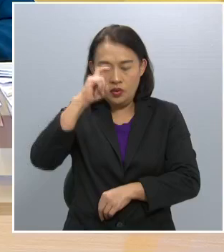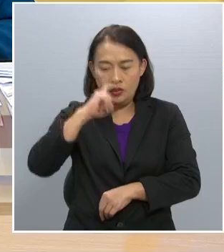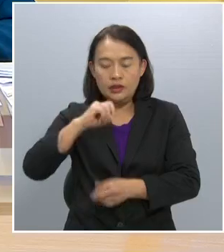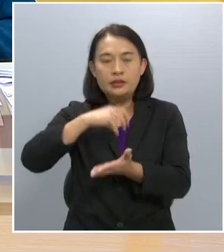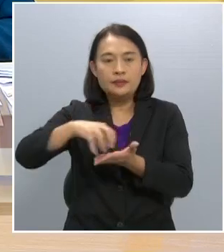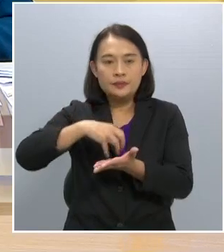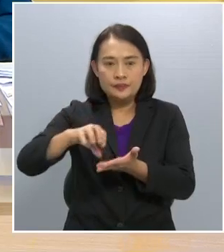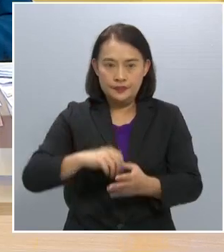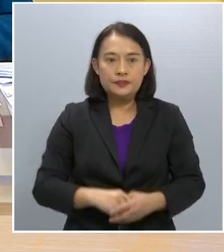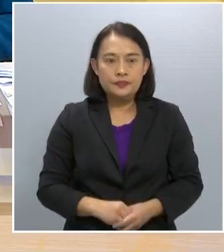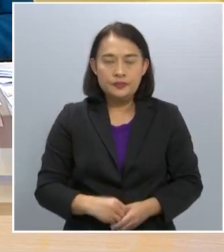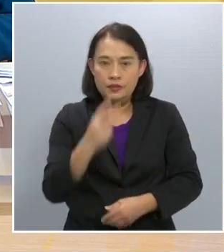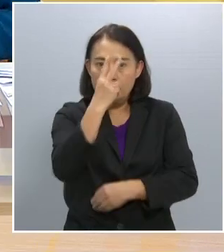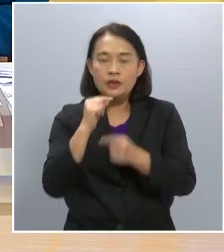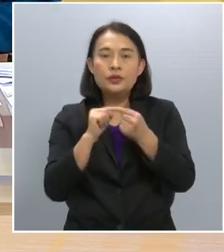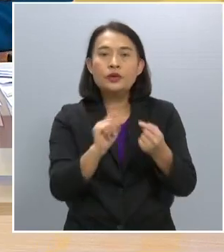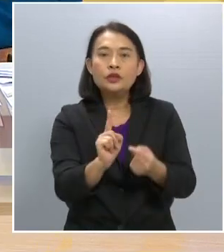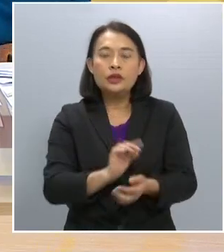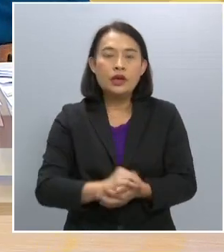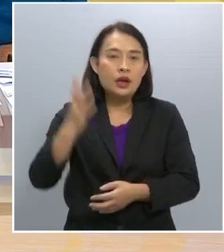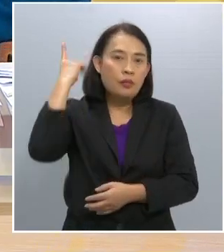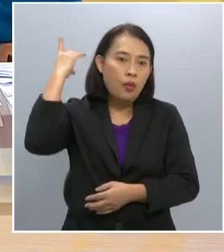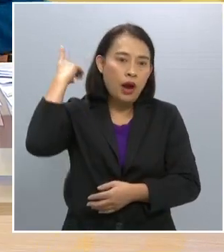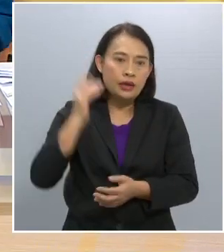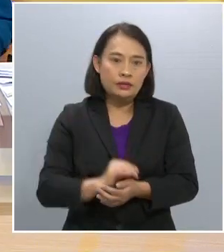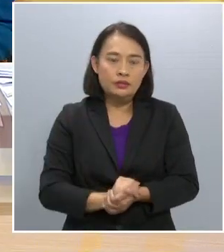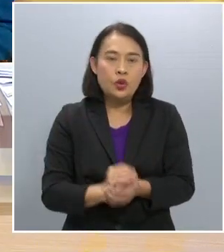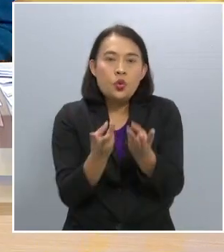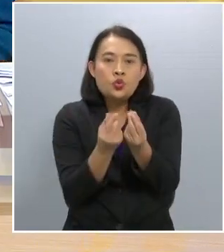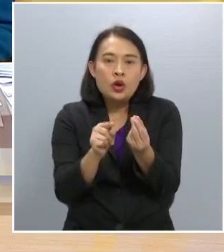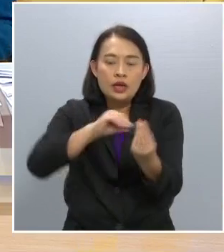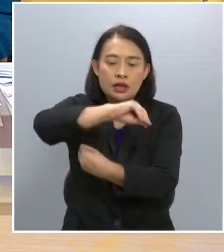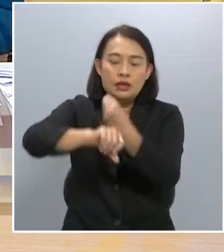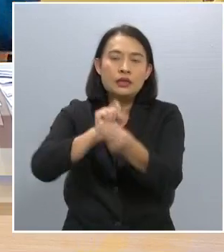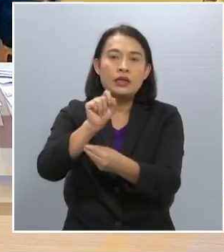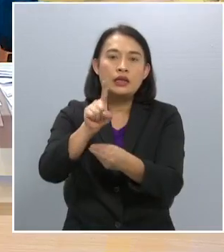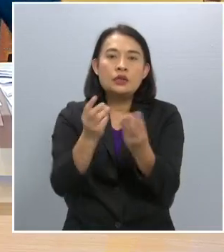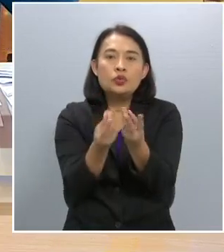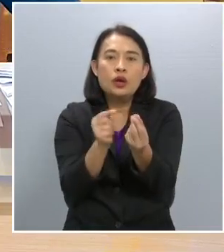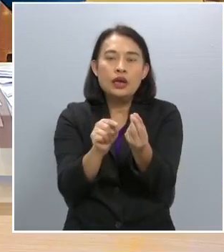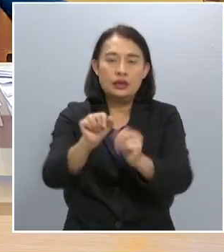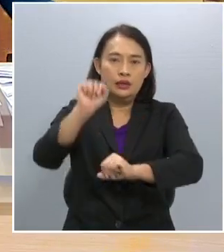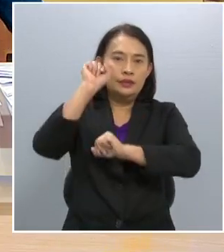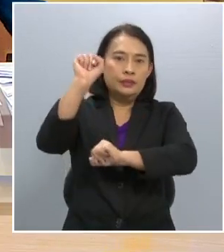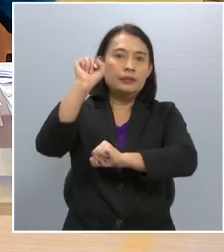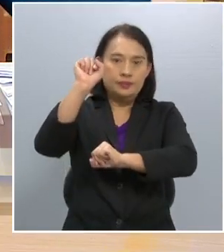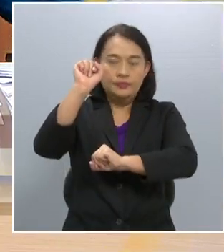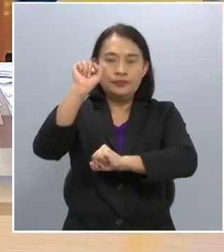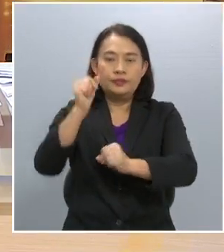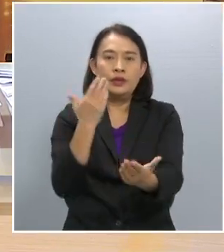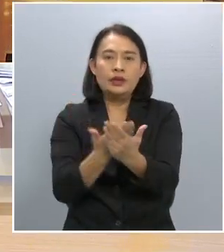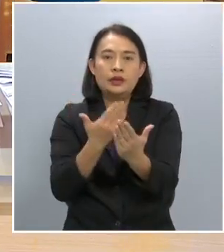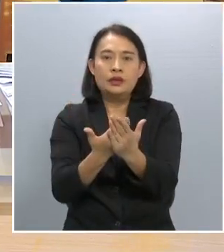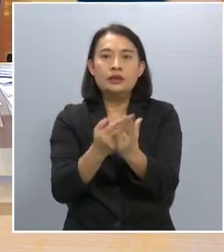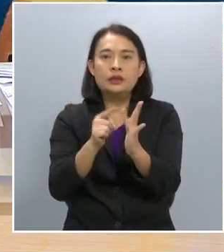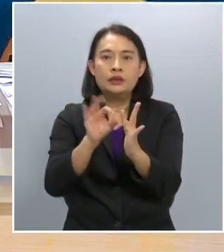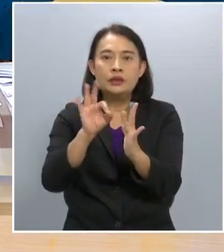ครับท่านผู้ชมครับเราว่ากันต่อเมื่อวานนี้มีตัวเลขเศรษฐกิจนึงที่น่าสนใจประกาศออกมาคือเงินเฟ้อครับ